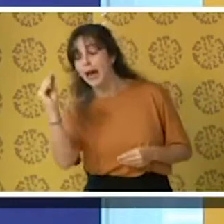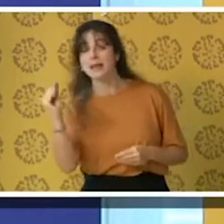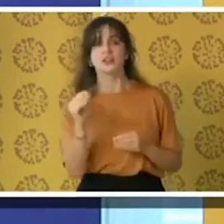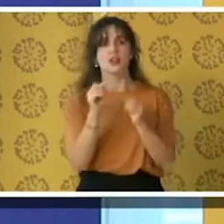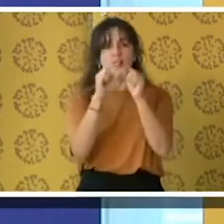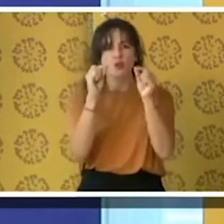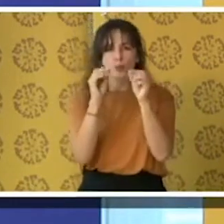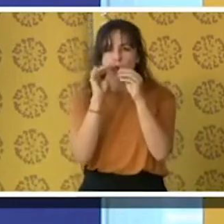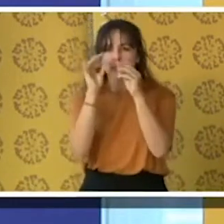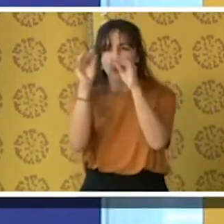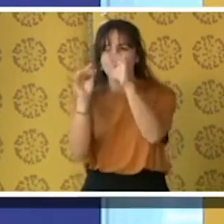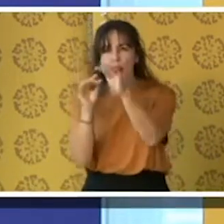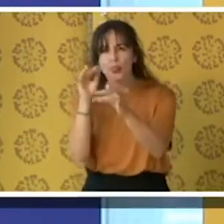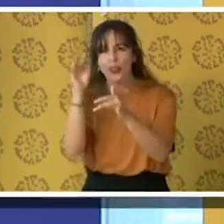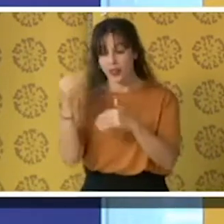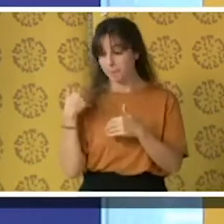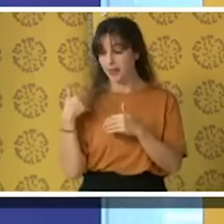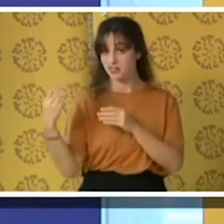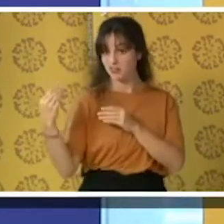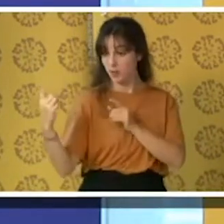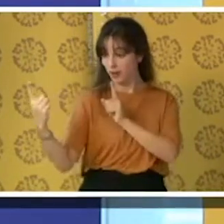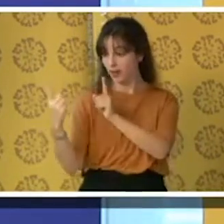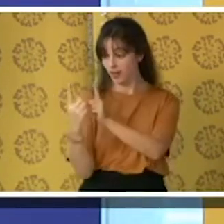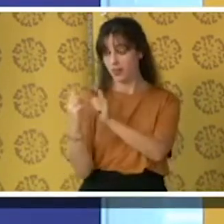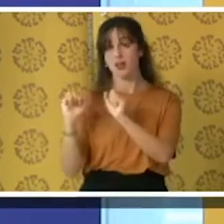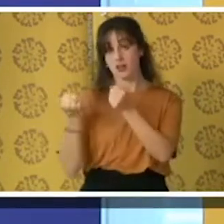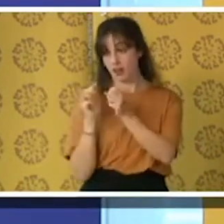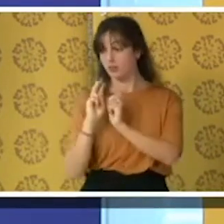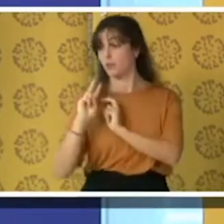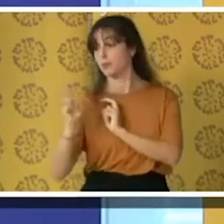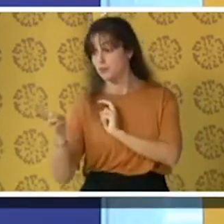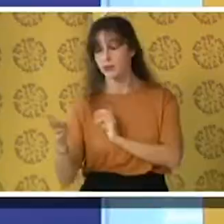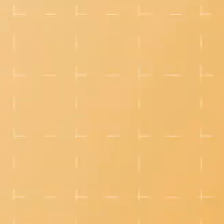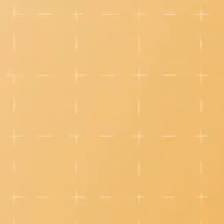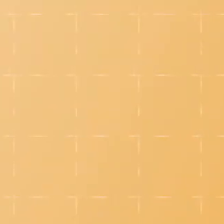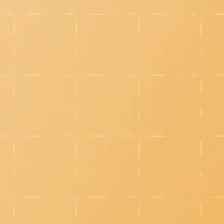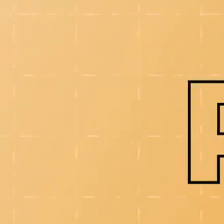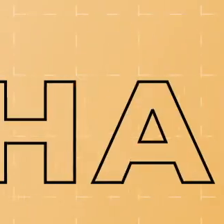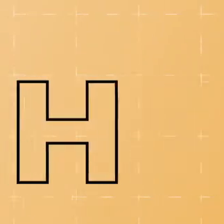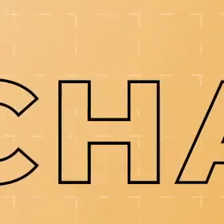druppeltjes en mensen staan te dichtbij, ja, dan kunnen ze van jou het virus krijgen, ook al heb jij niet echt klachten.